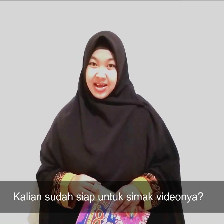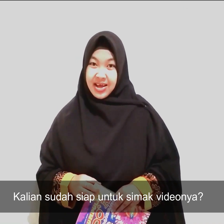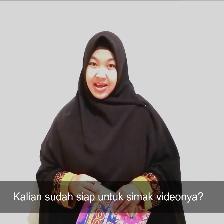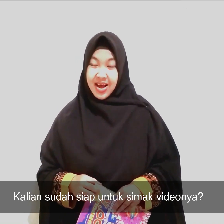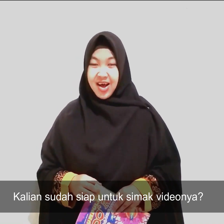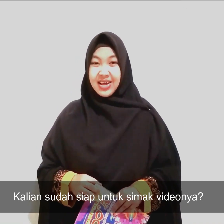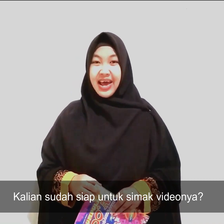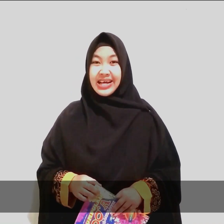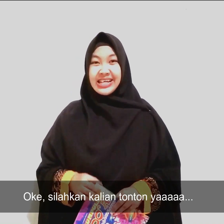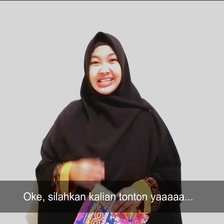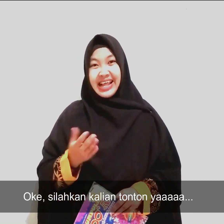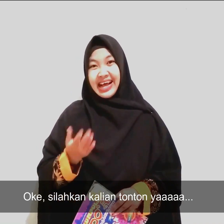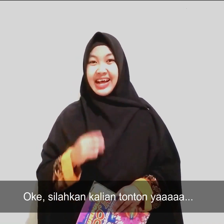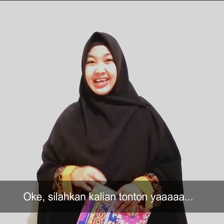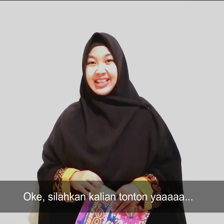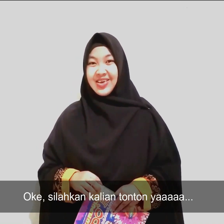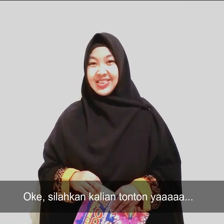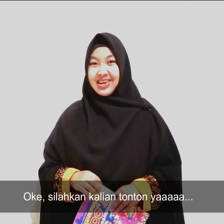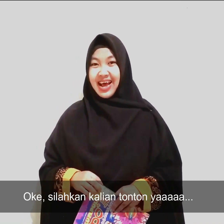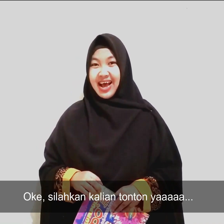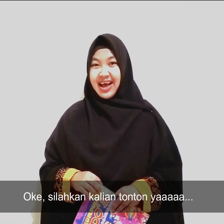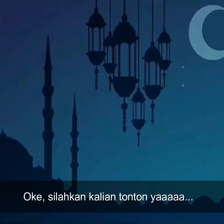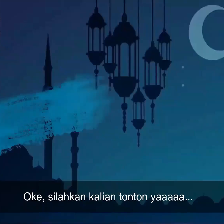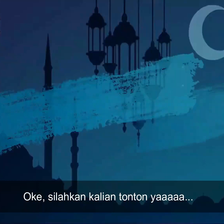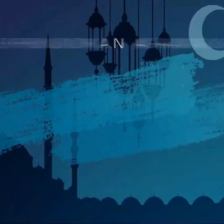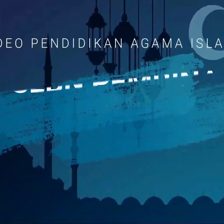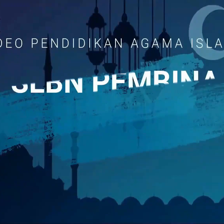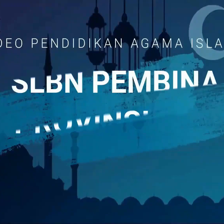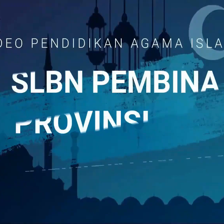videonya? Oke, silahkan kalian tonton ya.